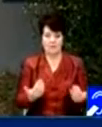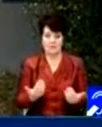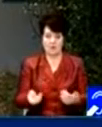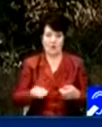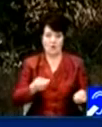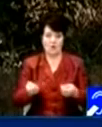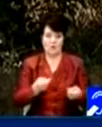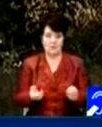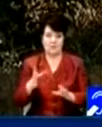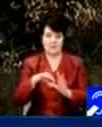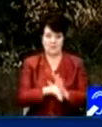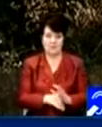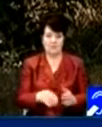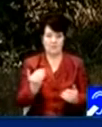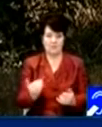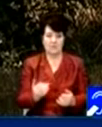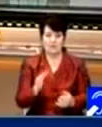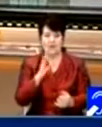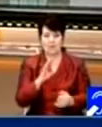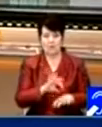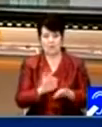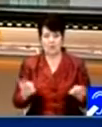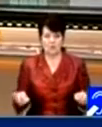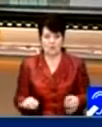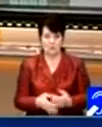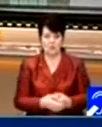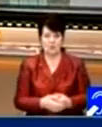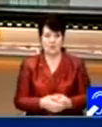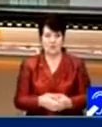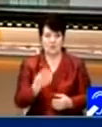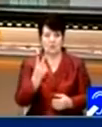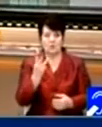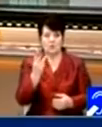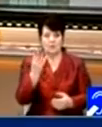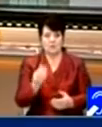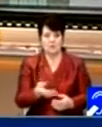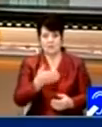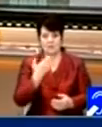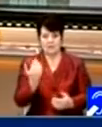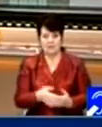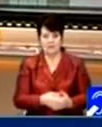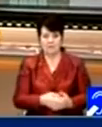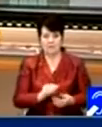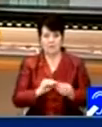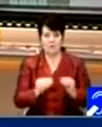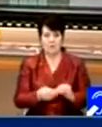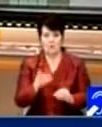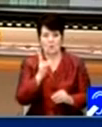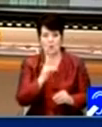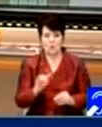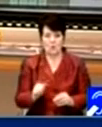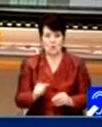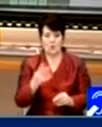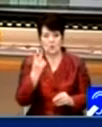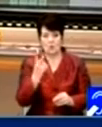s-au implicat și au reabilitat apeductul. Mai avem puțin, cred că 2-3 zile și problema cu 2